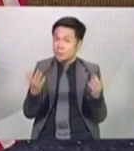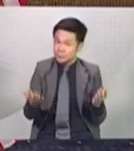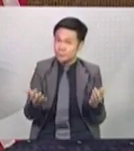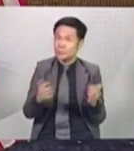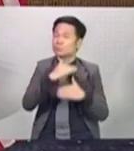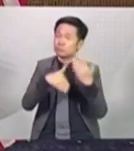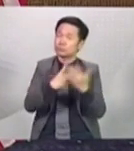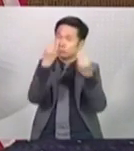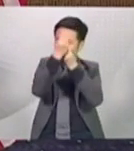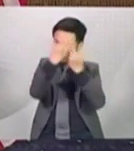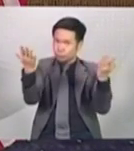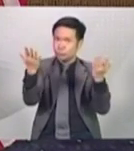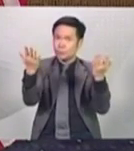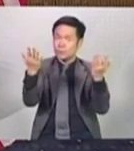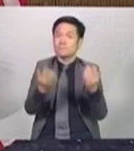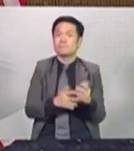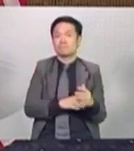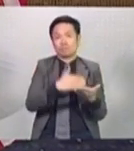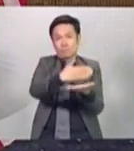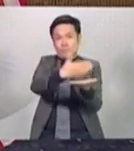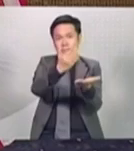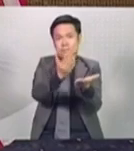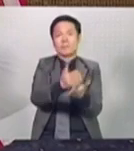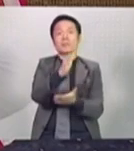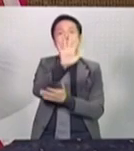telah mengumumkan peruntukan berjumlah